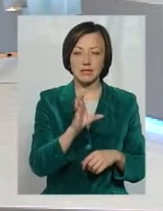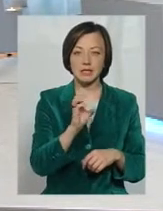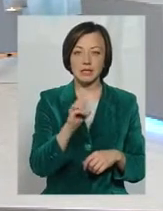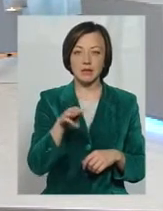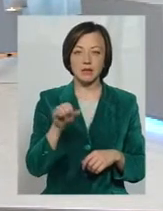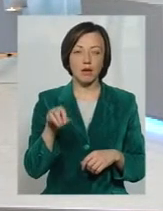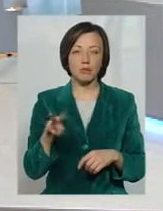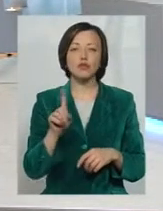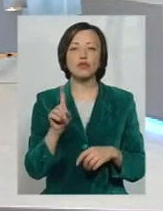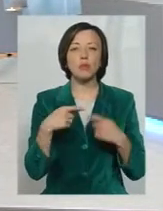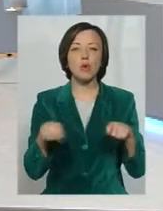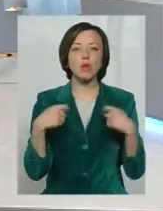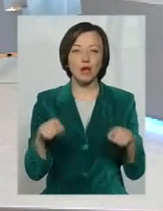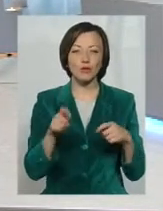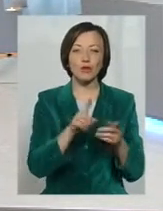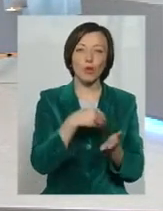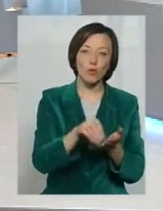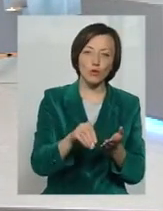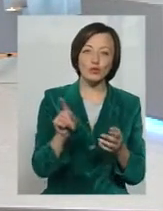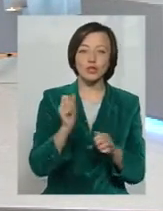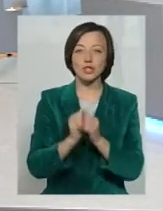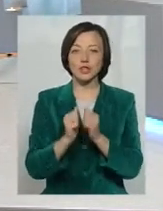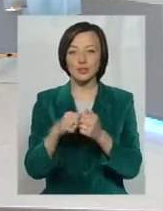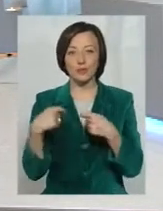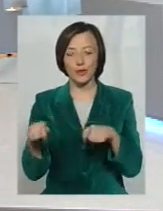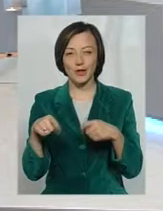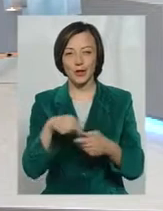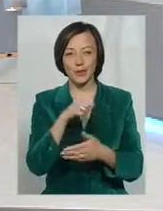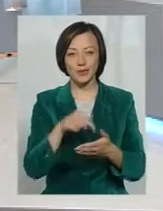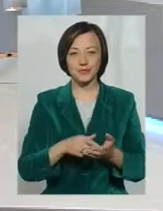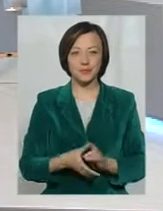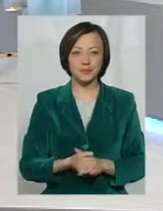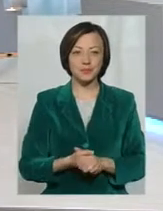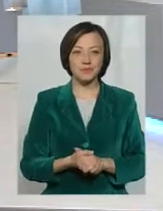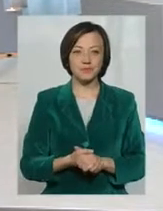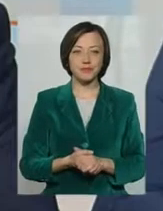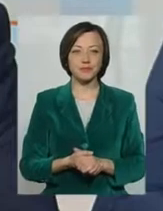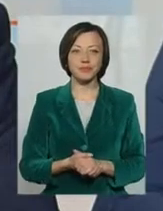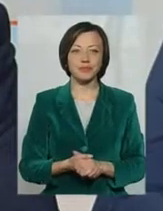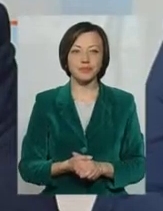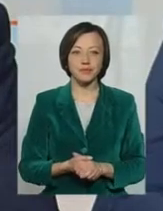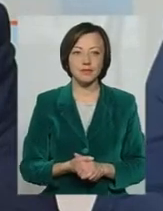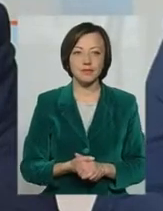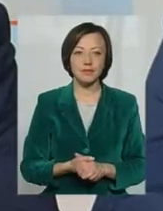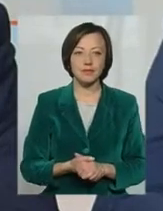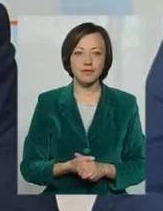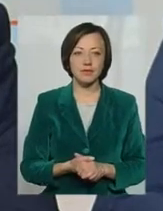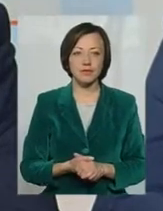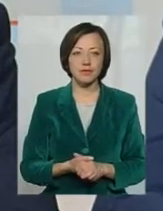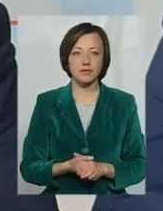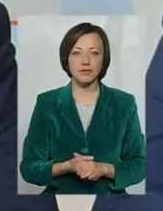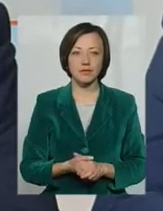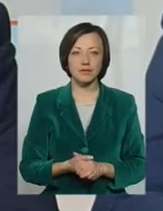продається найчастіше? Що купують і що найчастіше продають? Гаразд. Якщо говорити про статистику, то